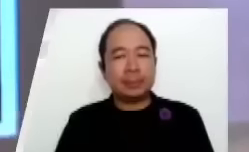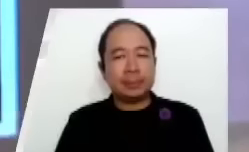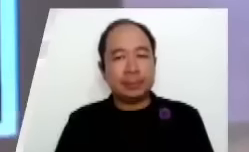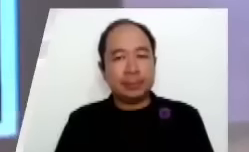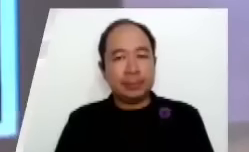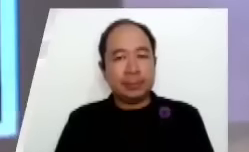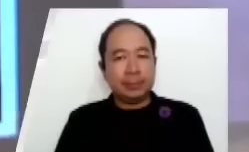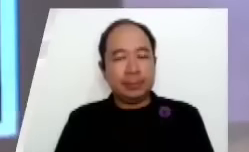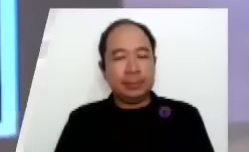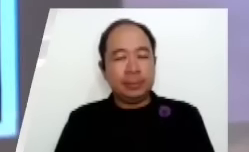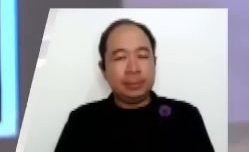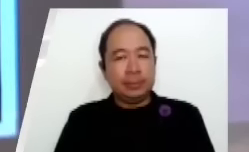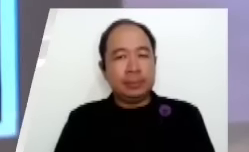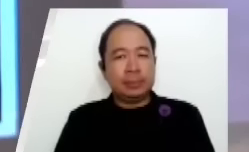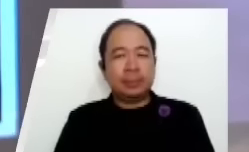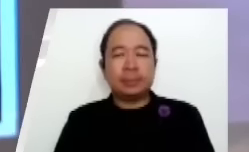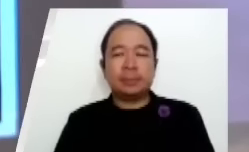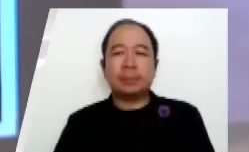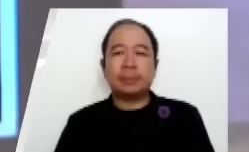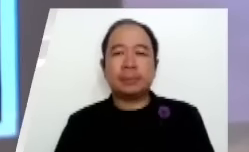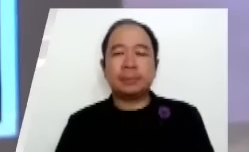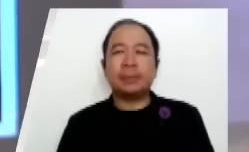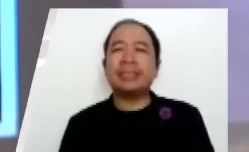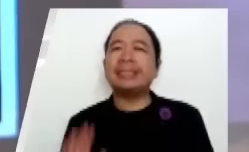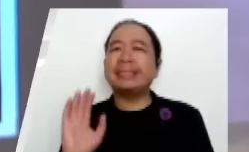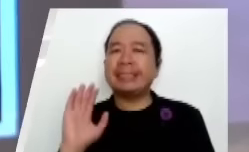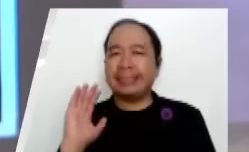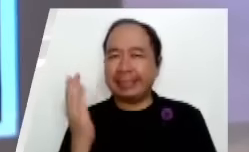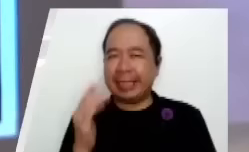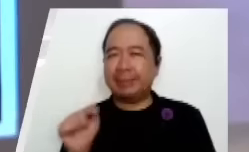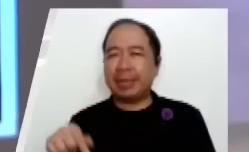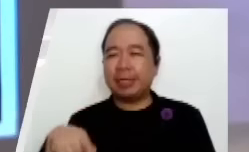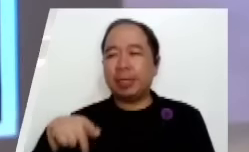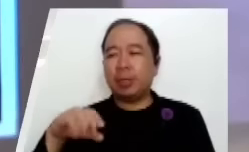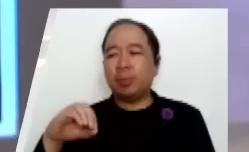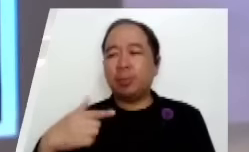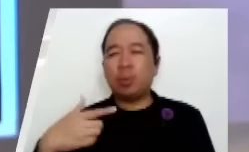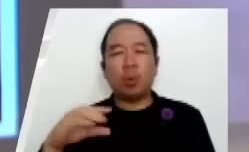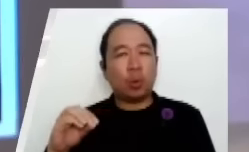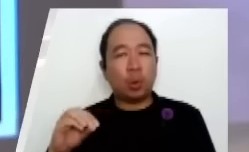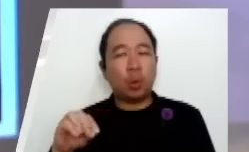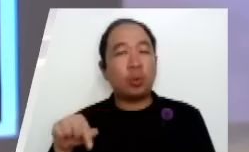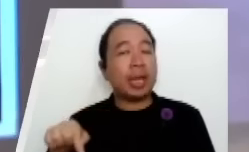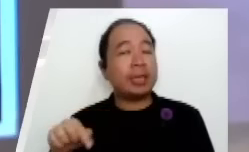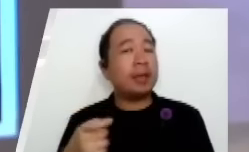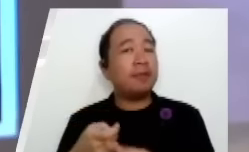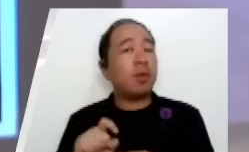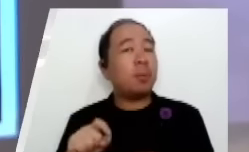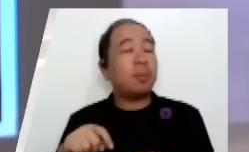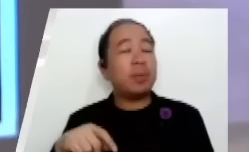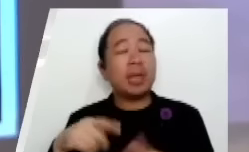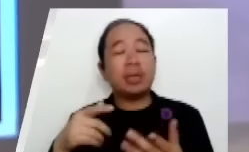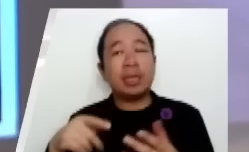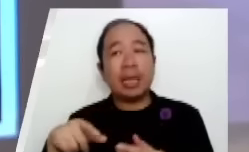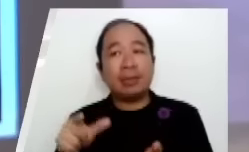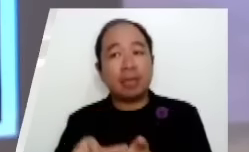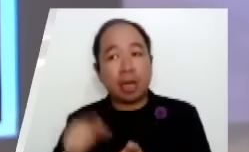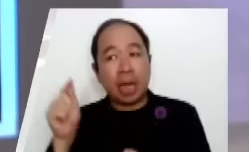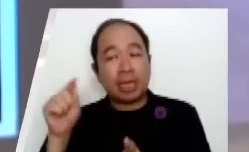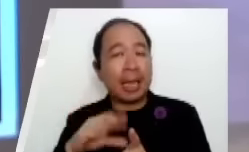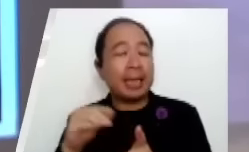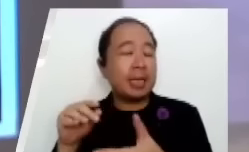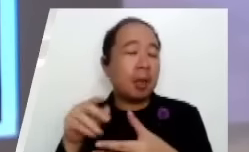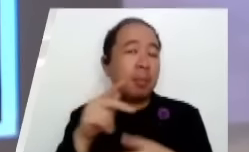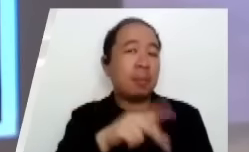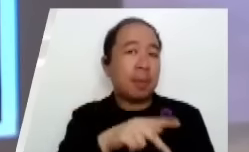tila patunay umano ng koneksyon ng mga Pogo sa bamban sa porak ang pagsasama sa abroad nina alis goo at ni